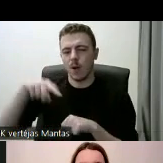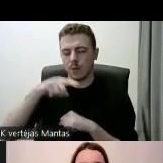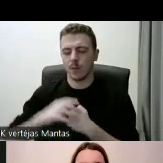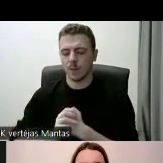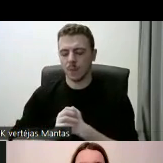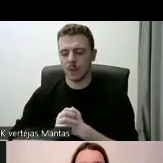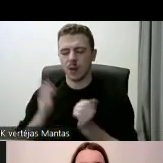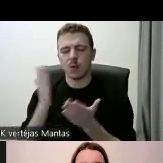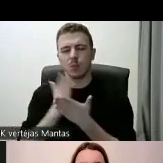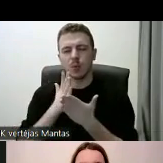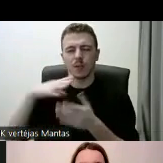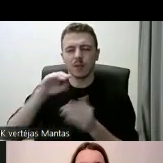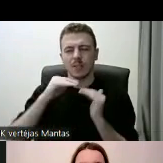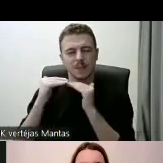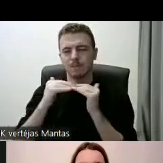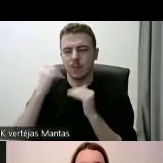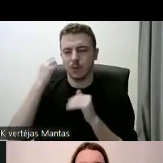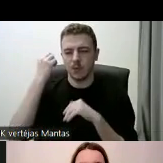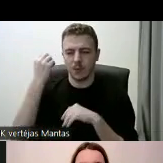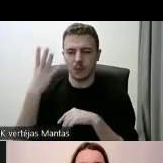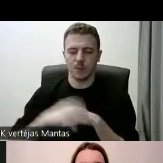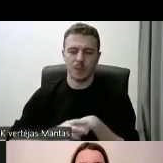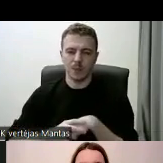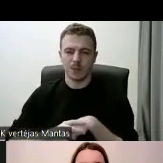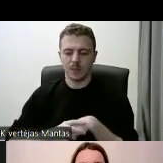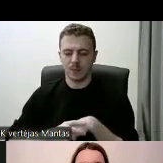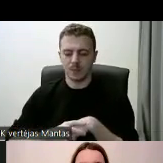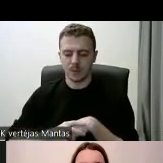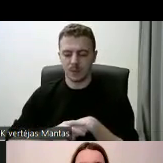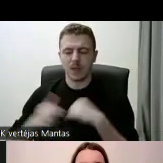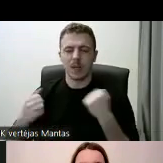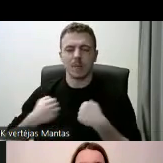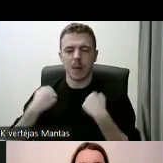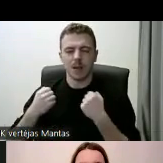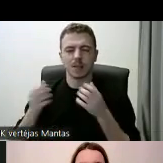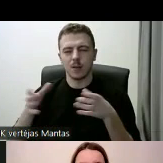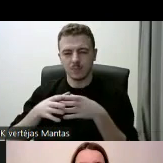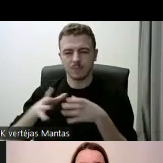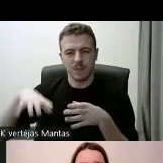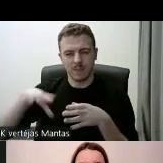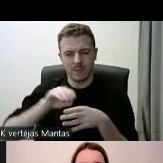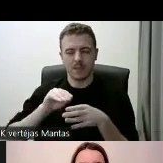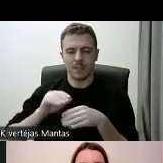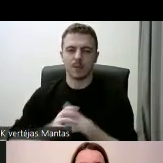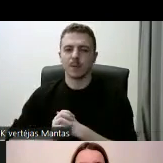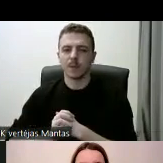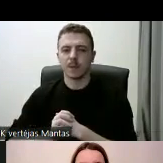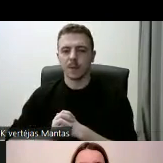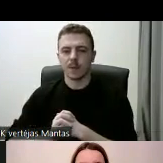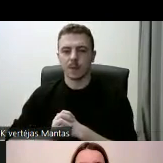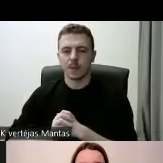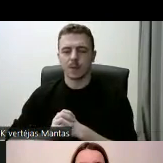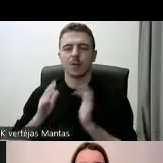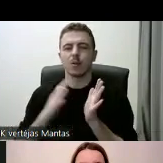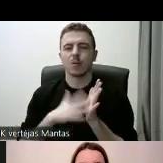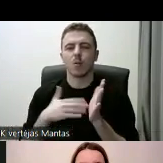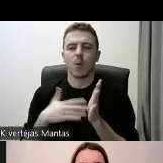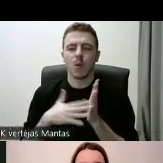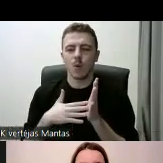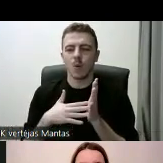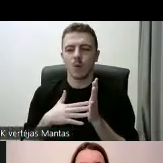ją vienodai suprastų ir kad pastangos būtų kolektyvas. Toliau, kokios galėtų